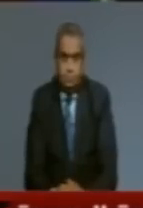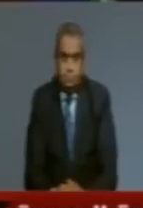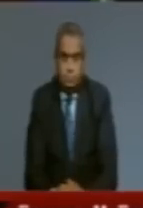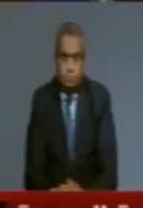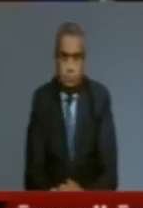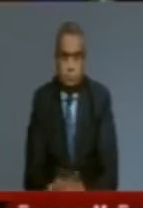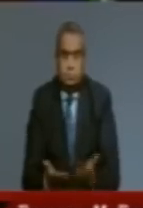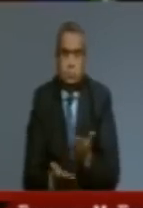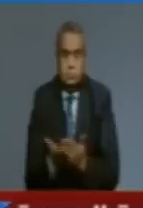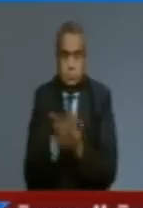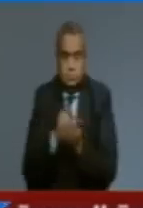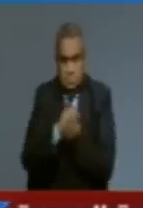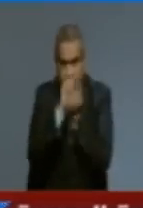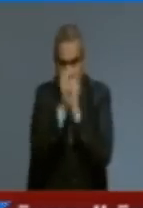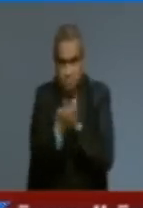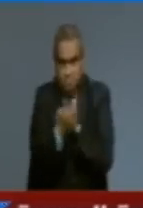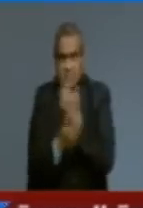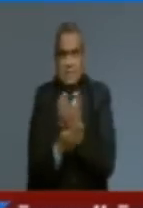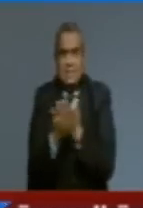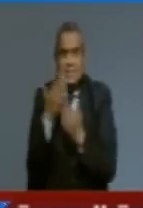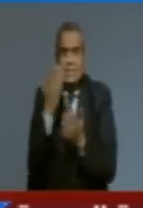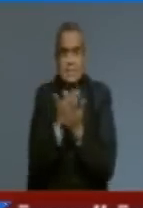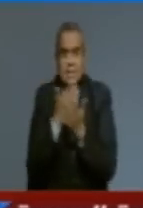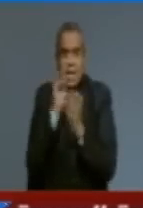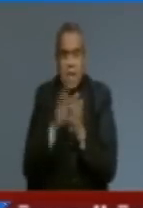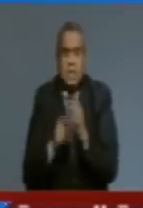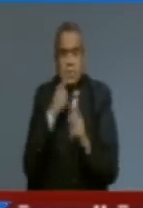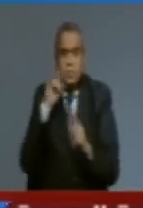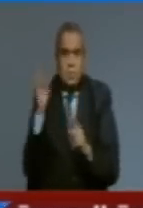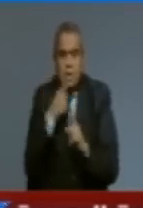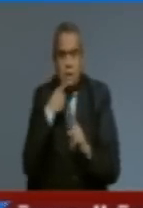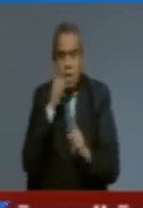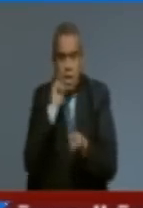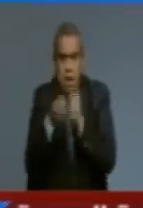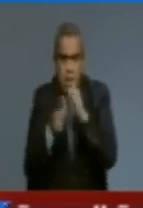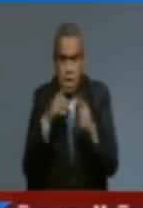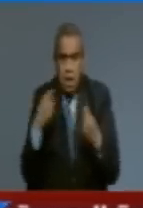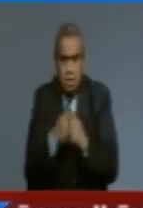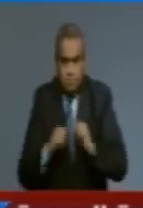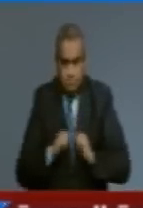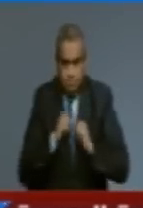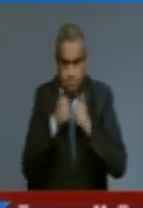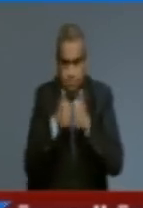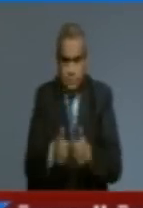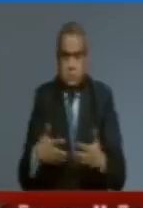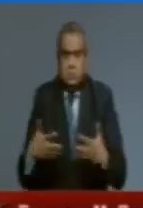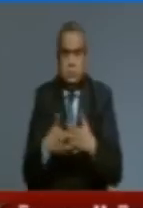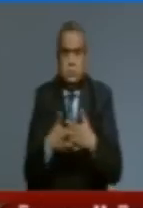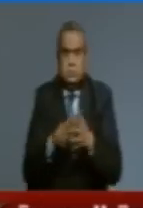تغيرا، بمعنى عليها أن تشارك بطريقة